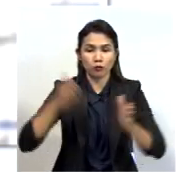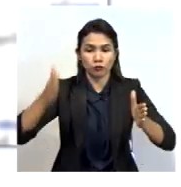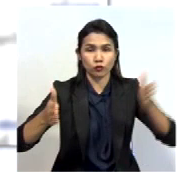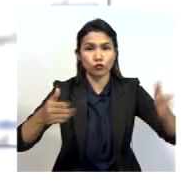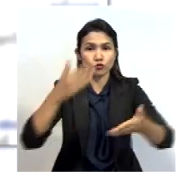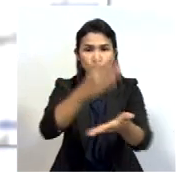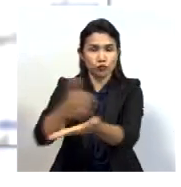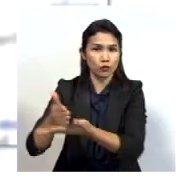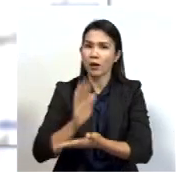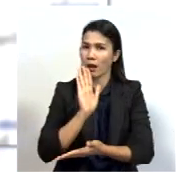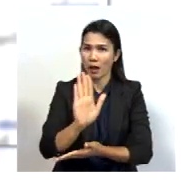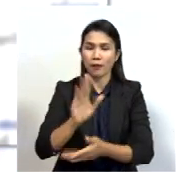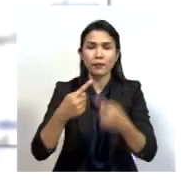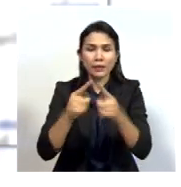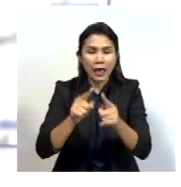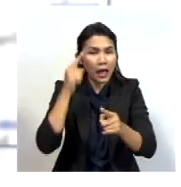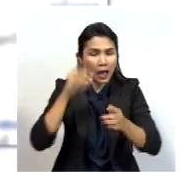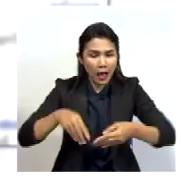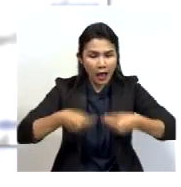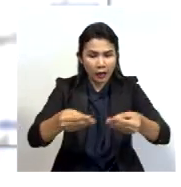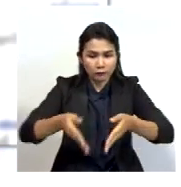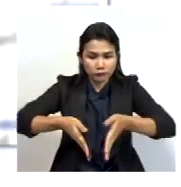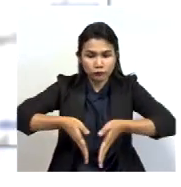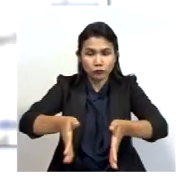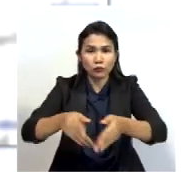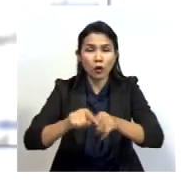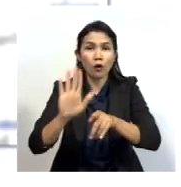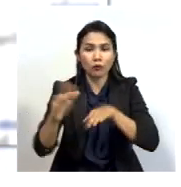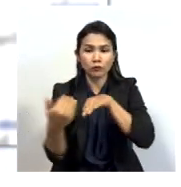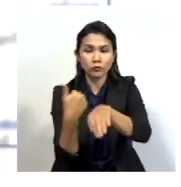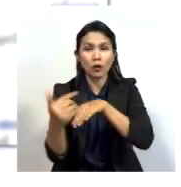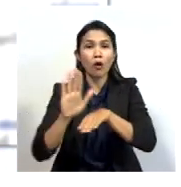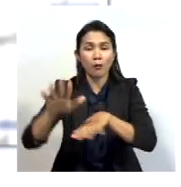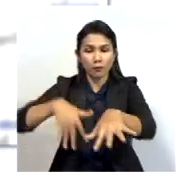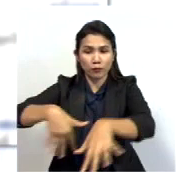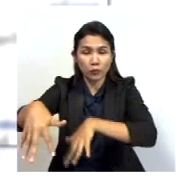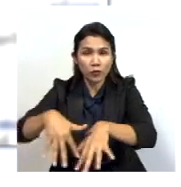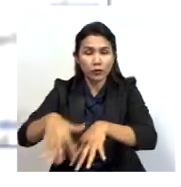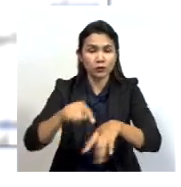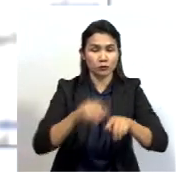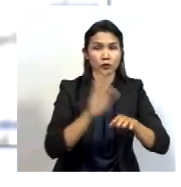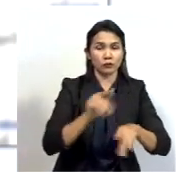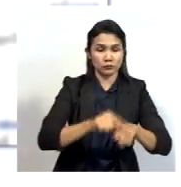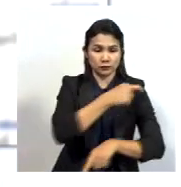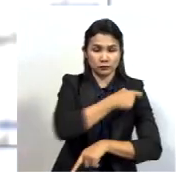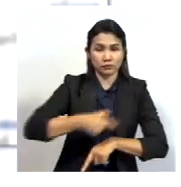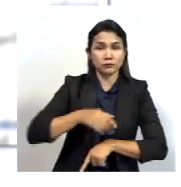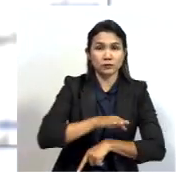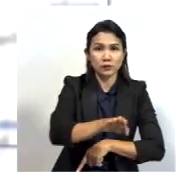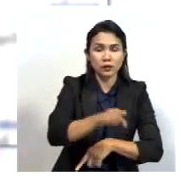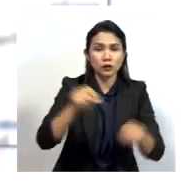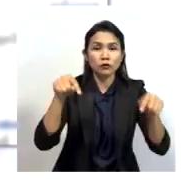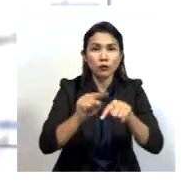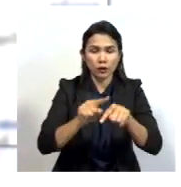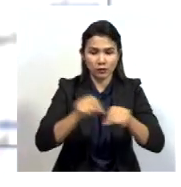ช่องทางเสด็จพระราชดำเนินและช่องทางประชาชนโดยใช้อุปกรณ์เพื่อความสะดวกกรณีมีเกาะกลางถนนเส้นท